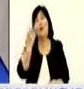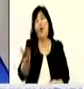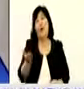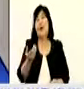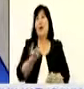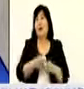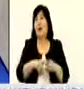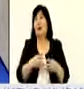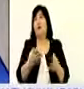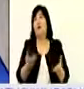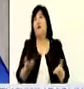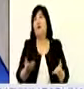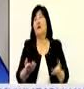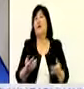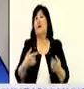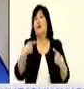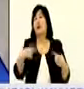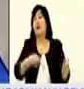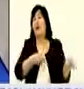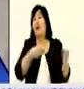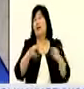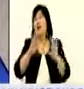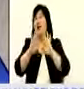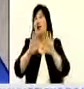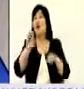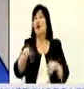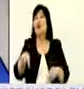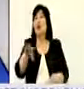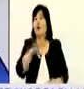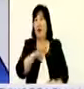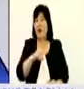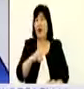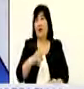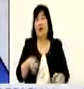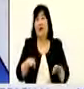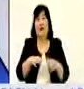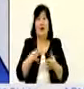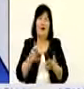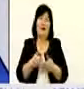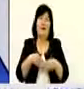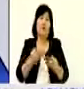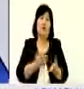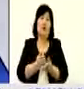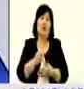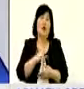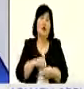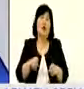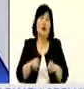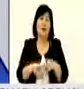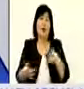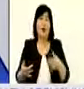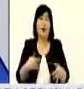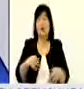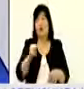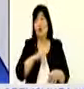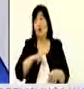Осымен сырттан келген режиссерлардың барлығымен әтері реті келгенше берілген роль бойынша сомдап жұмыс